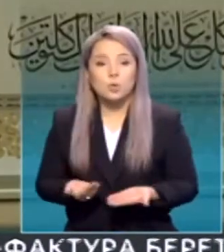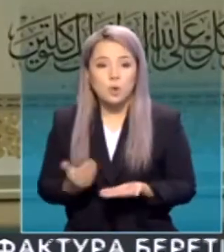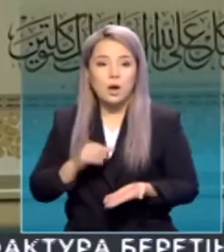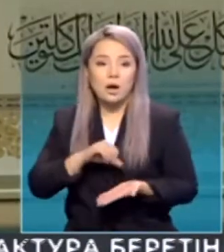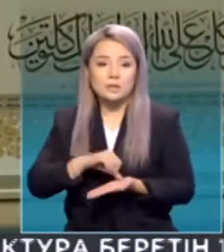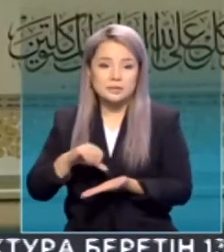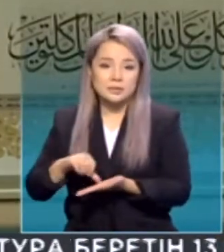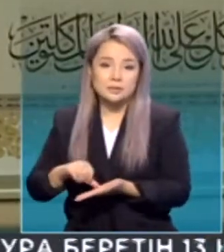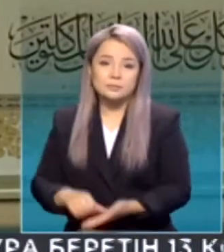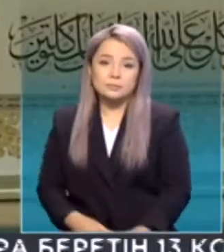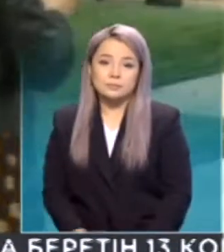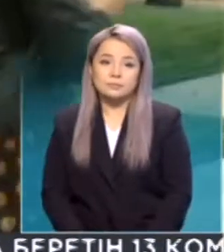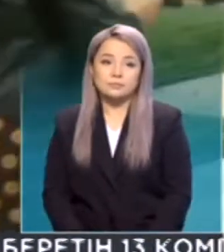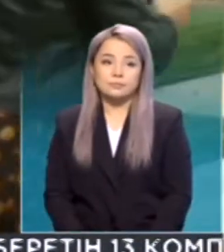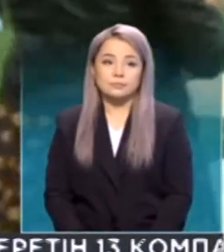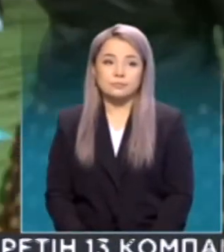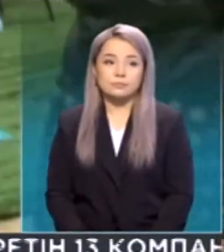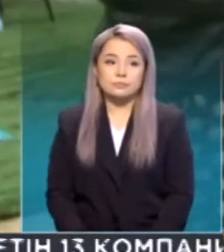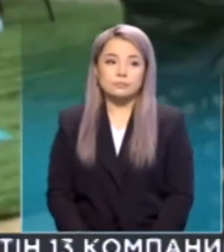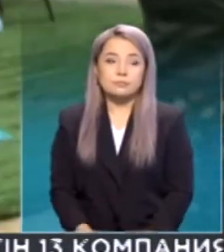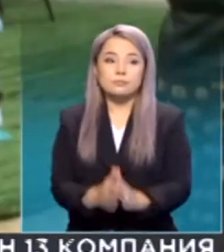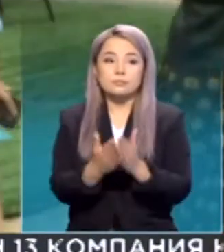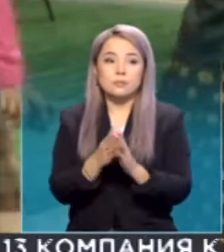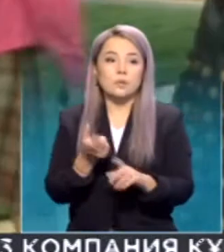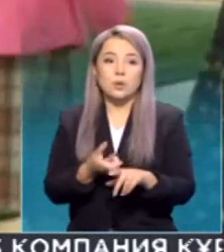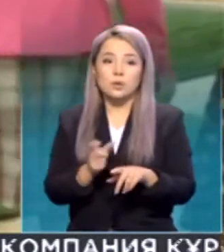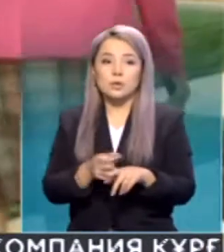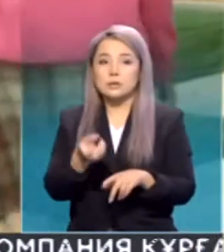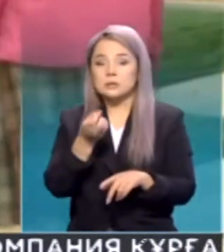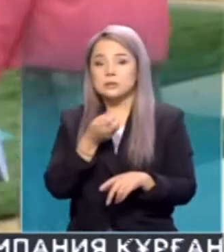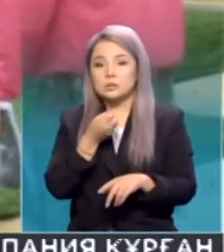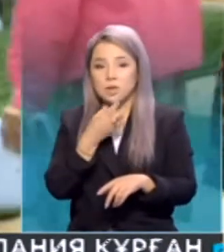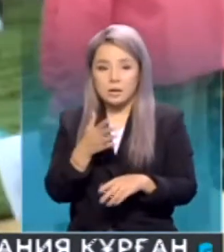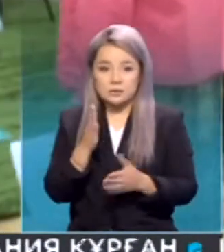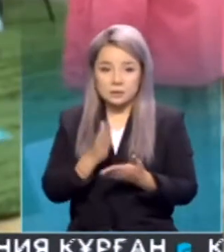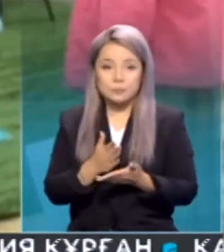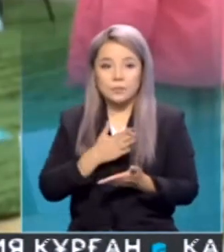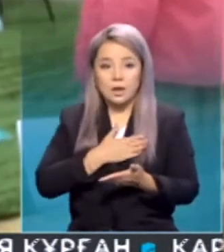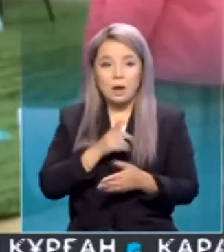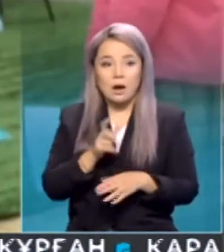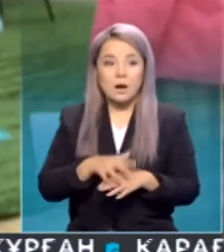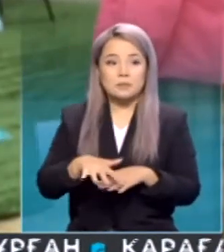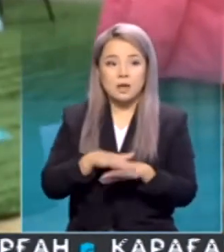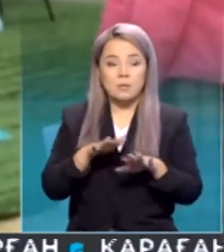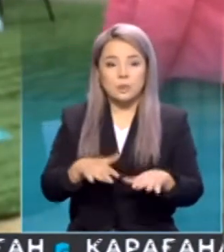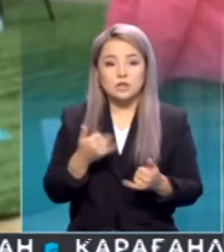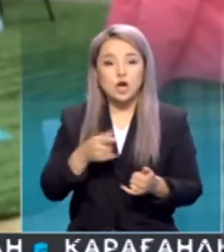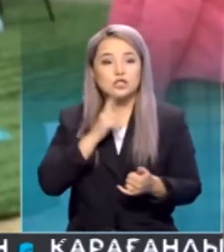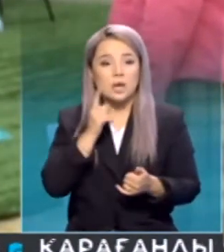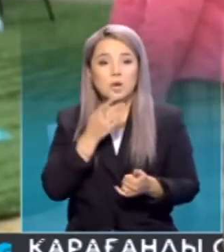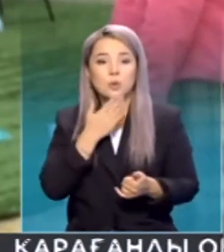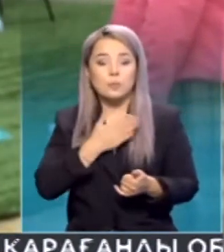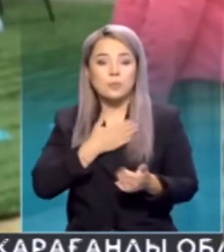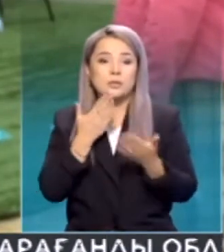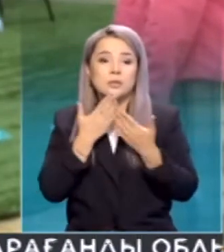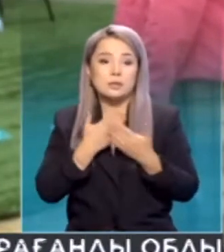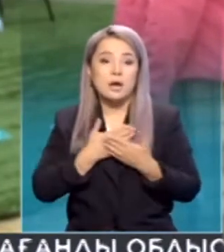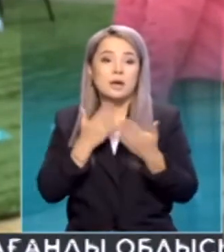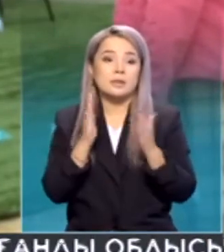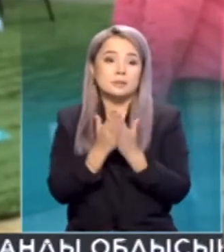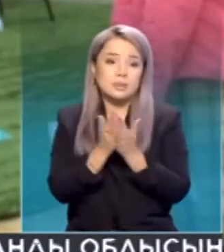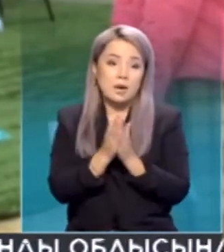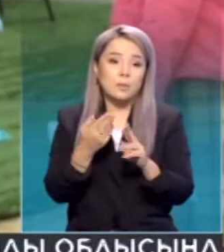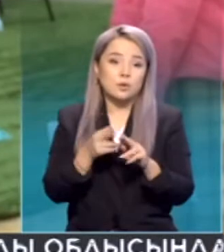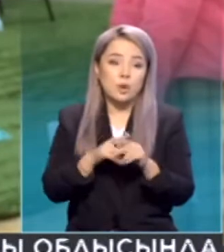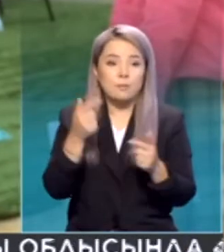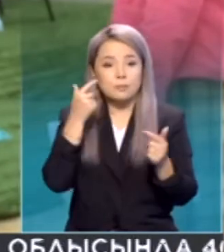қатысты. Кітапты дәріптеген өте жақсы. Осы біздің азаматтар, әсіресе жастар кітапты оқыса, олар тек